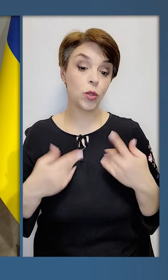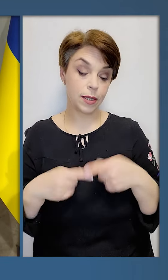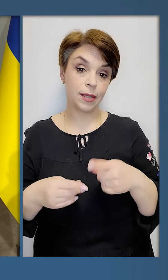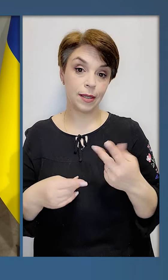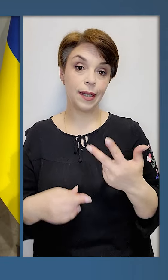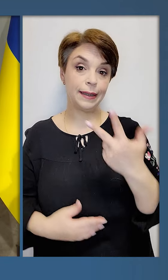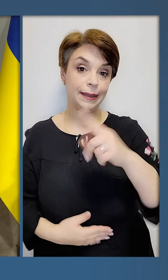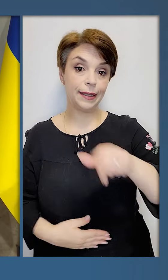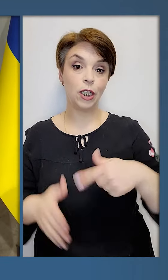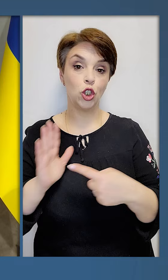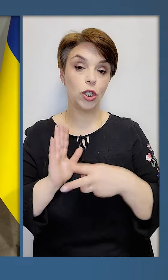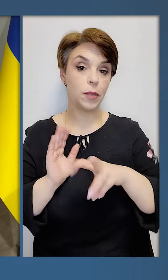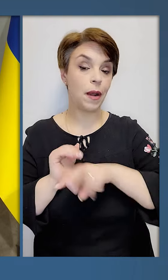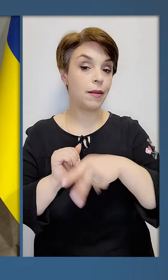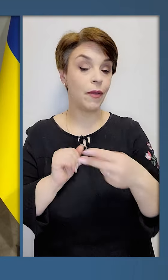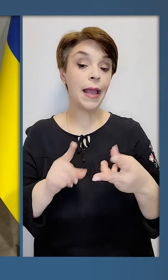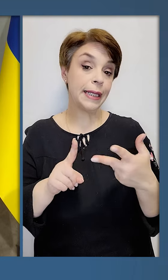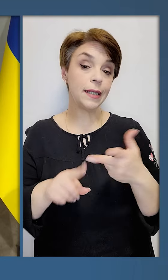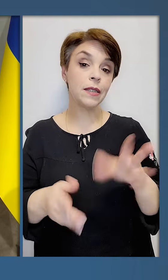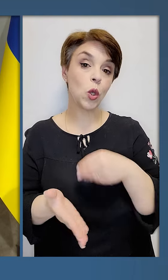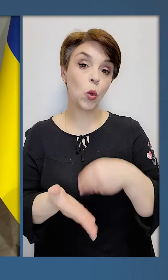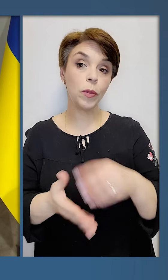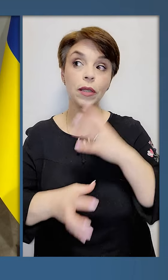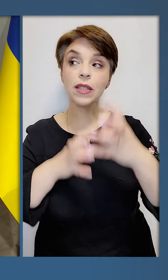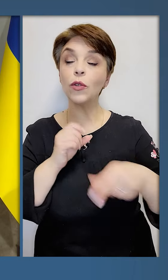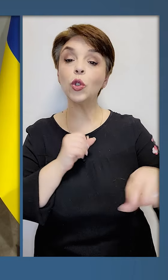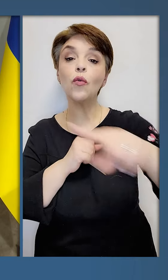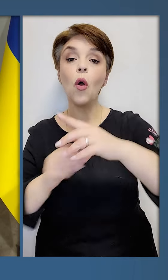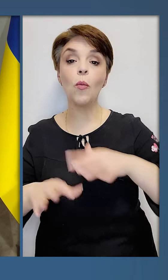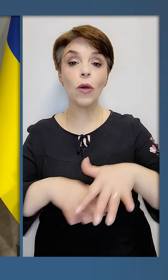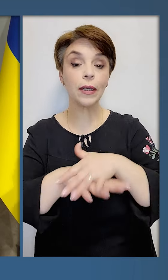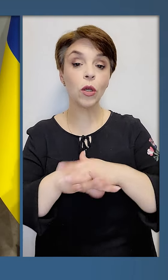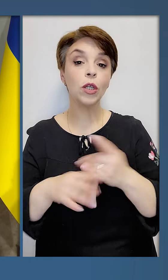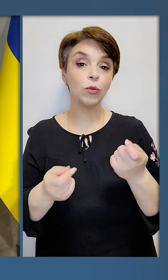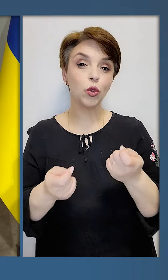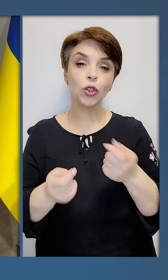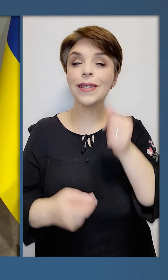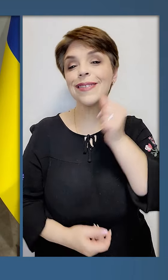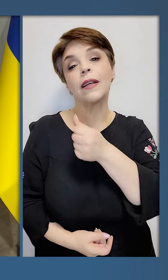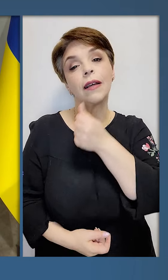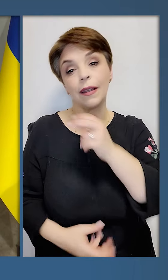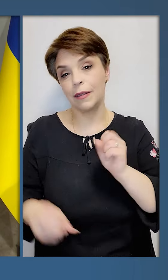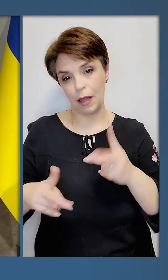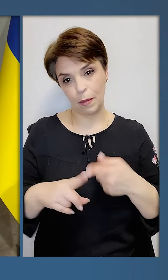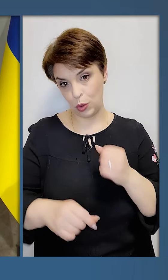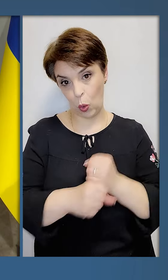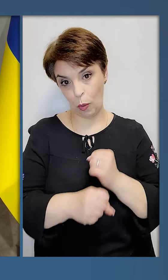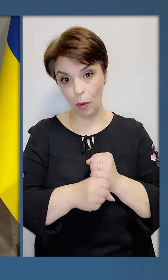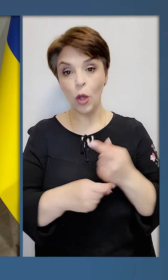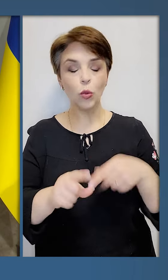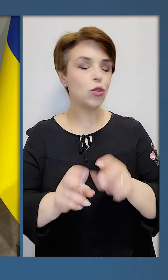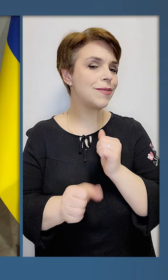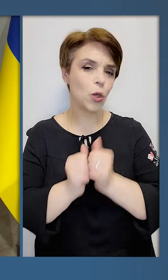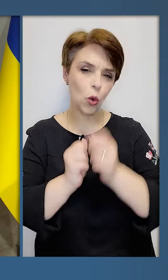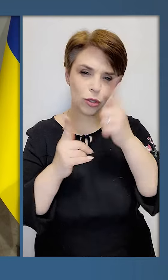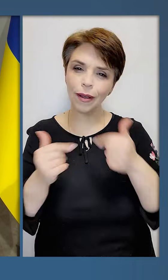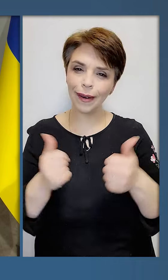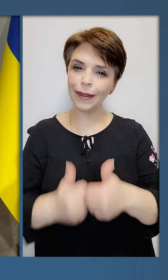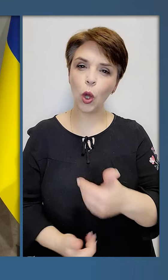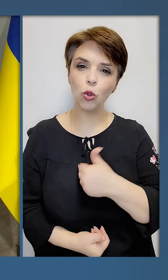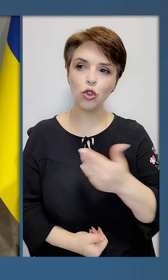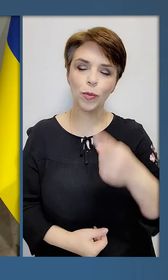стосується цих 6,3 мільярдів євро. І третє – це закупівлі на світовому ринку. І це завжди трошки секрет, яким чином ми це робимо, тому що не кожна